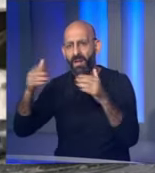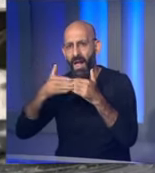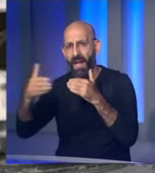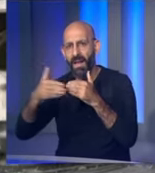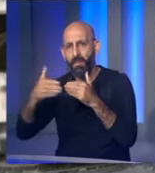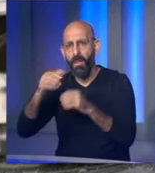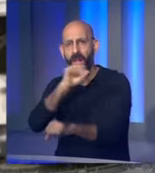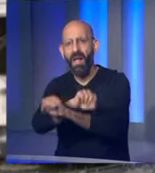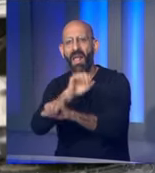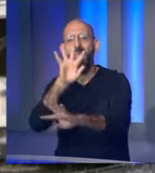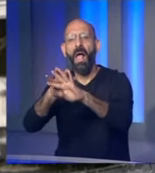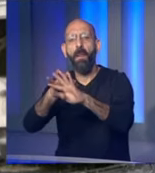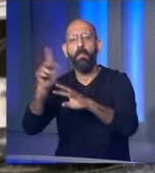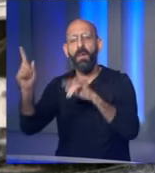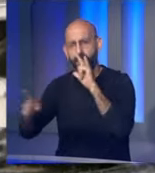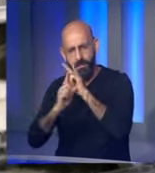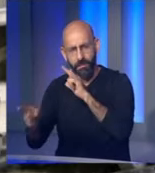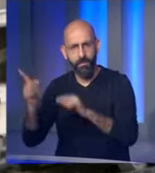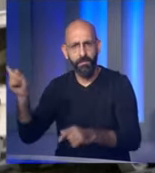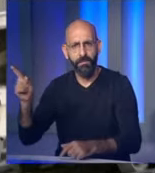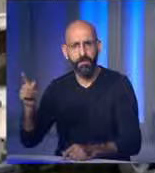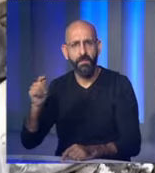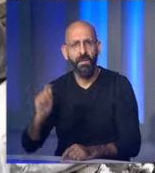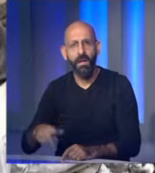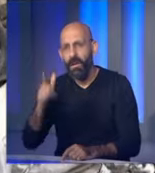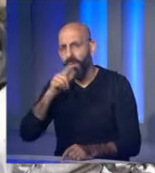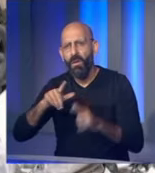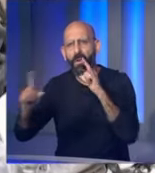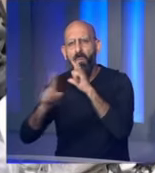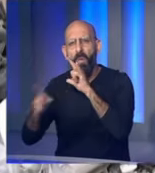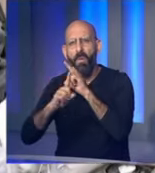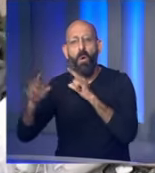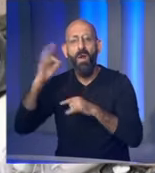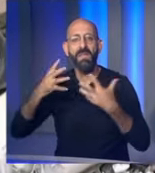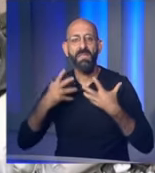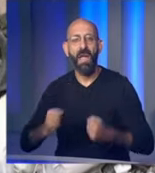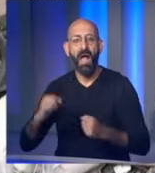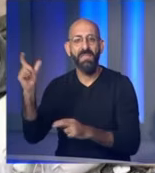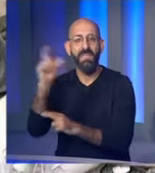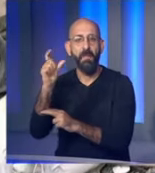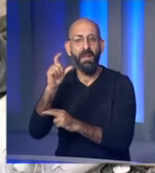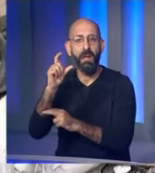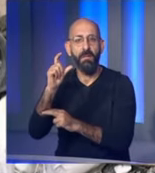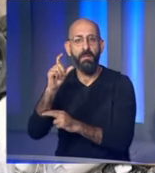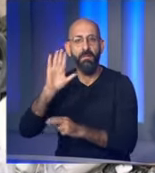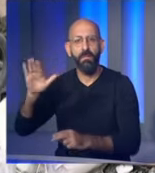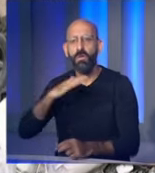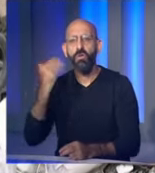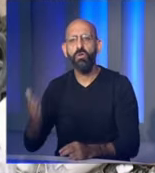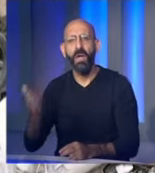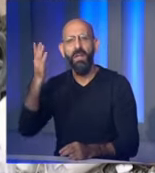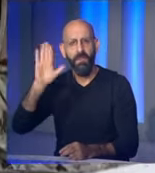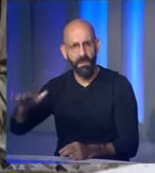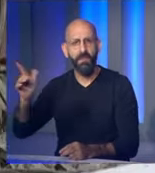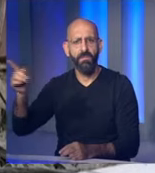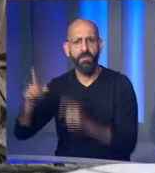ويفد وزوت الشرقيه وقاق عيه الجسر ومحيط معتقل الخيام واستهدفت الغراه مركزا للهيئه الصحيه